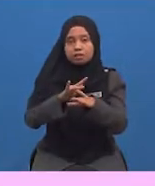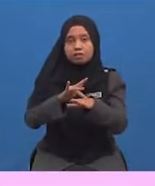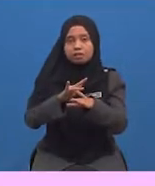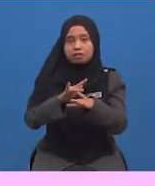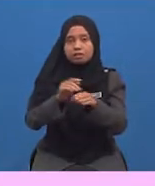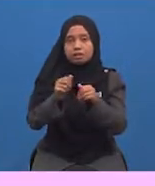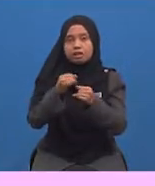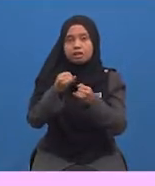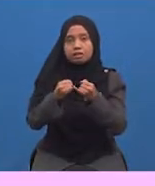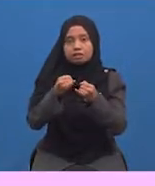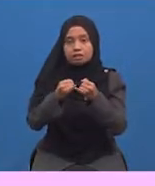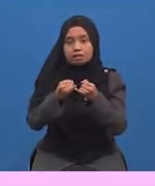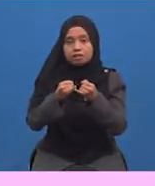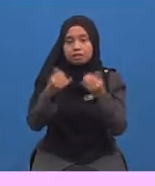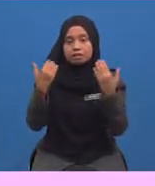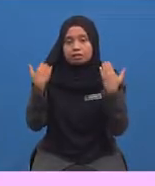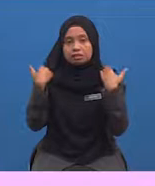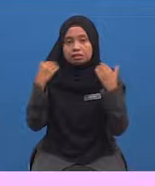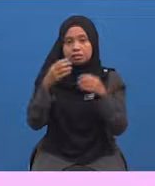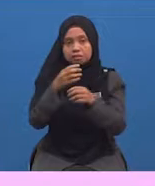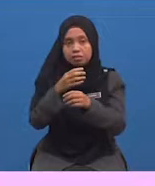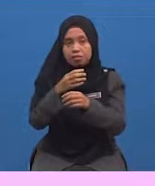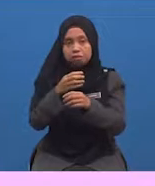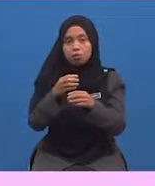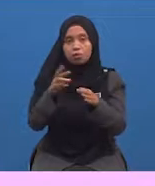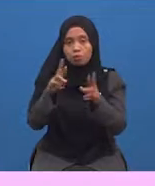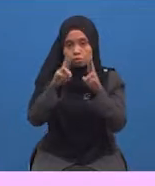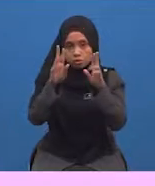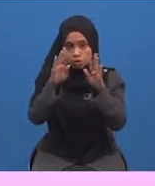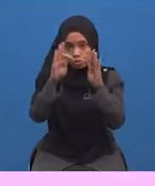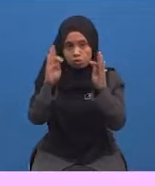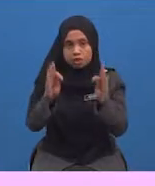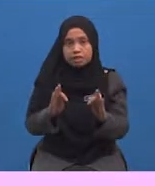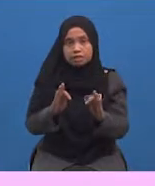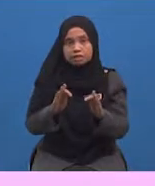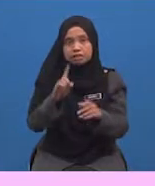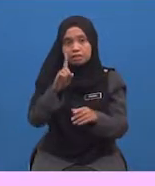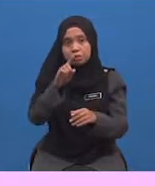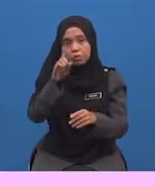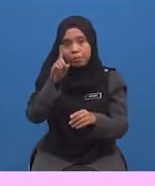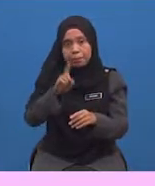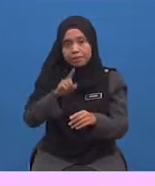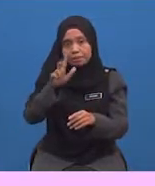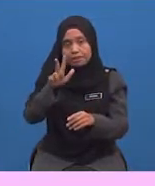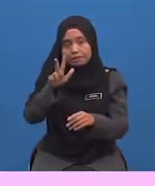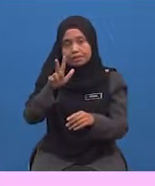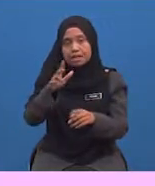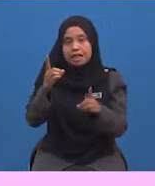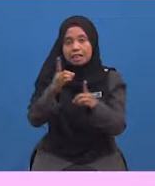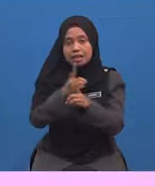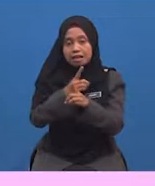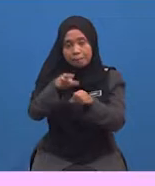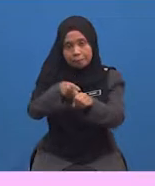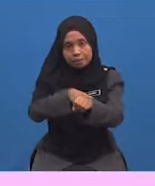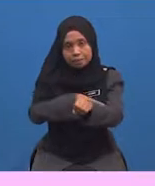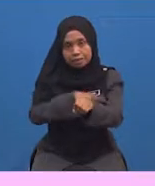dan akhir sekali kita dapati rumus isi padu piramid ialah 1/3 darab